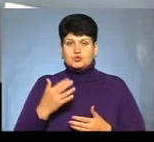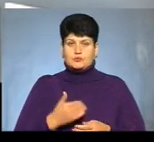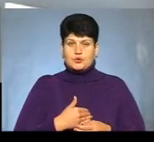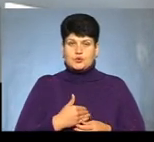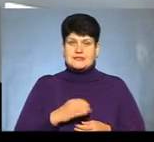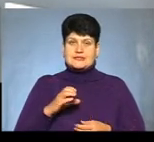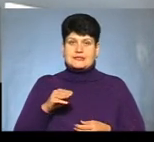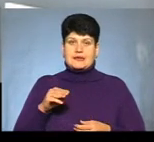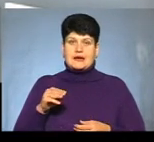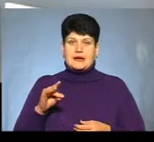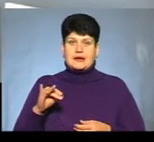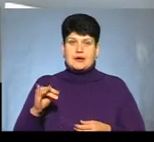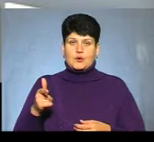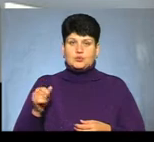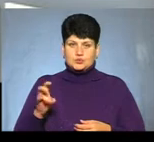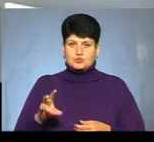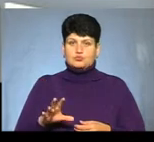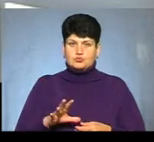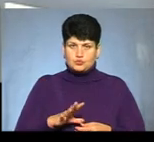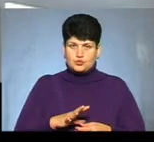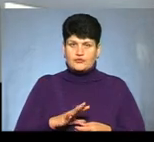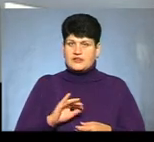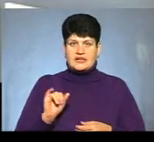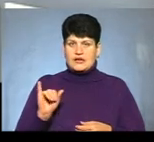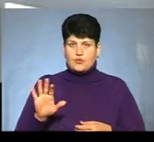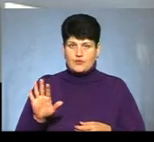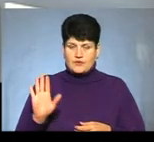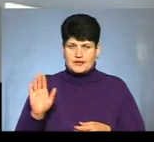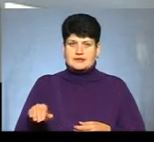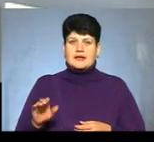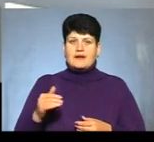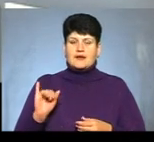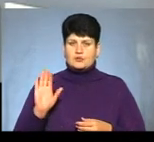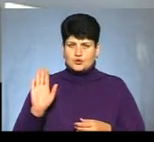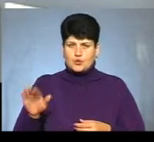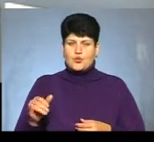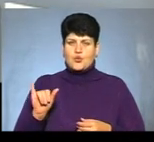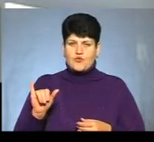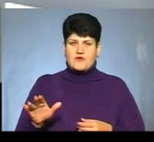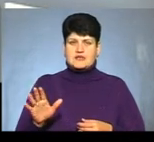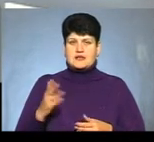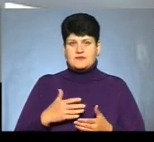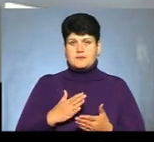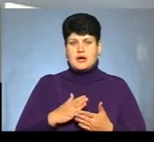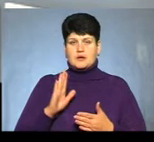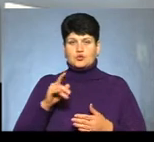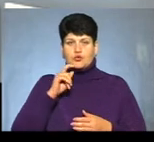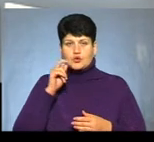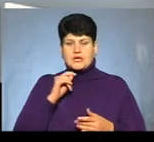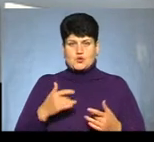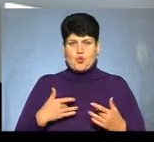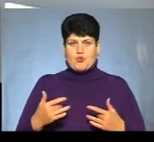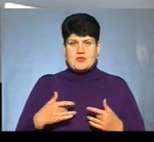що ми хочемо, щоб Стригун був, ну не так у вас, ну нехай буде він у вас, ну але він має